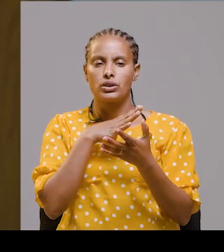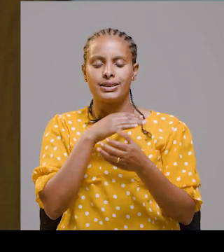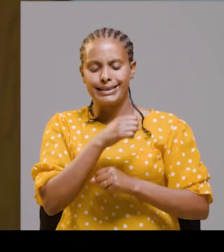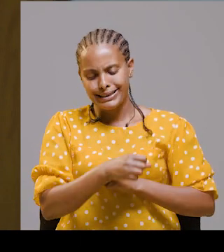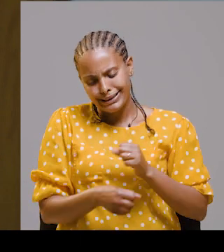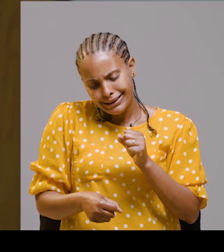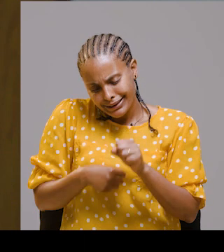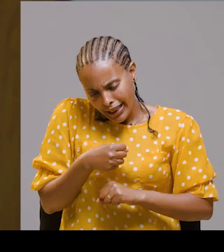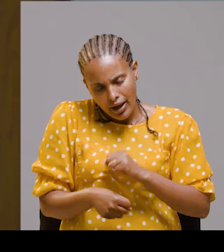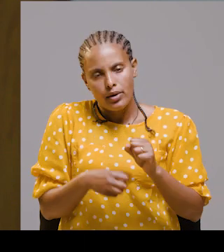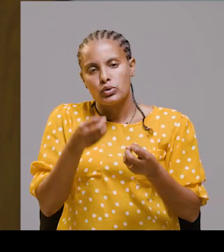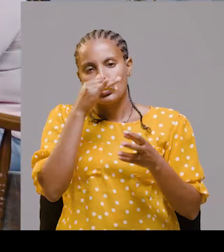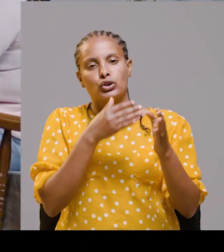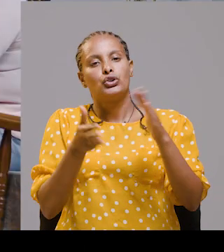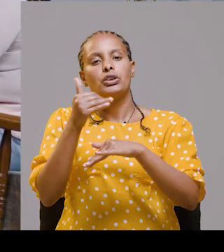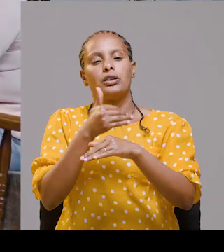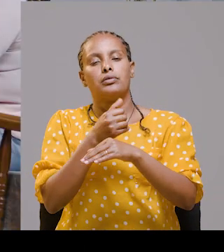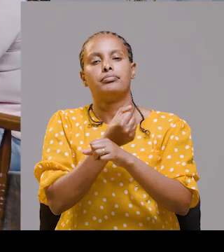ስቃይ የብዙ ሰዎችን ችግር